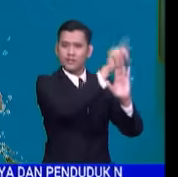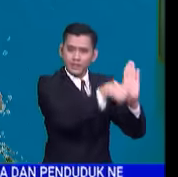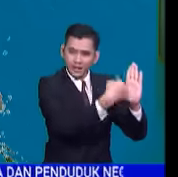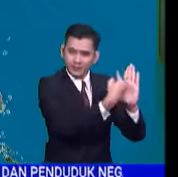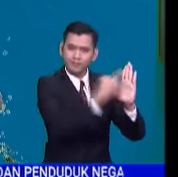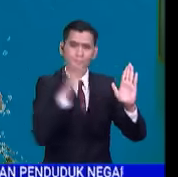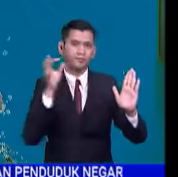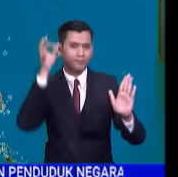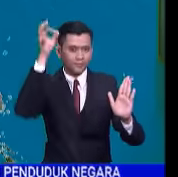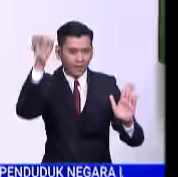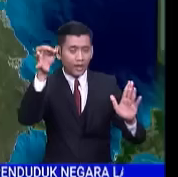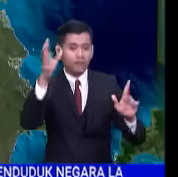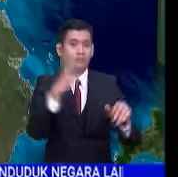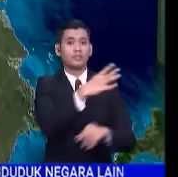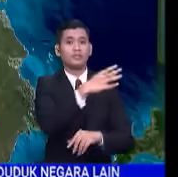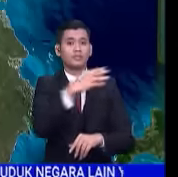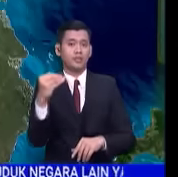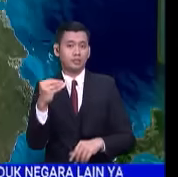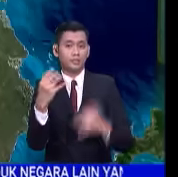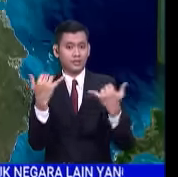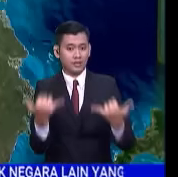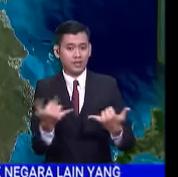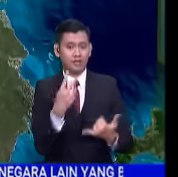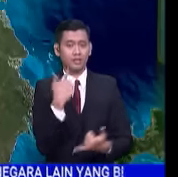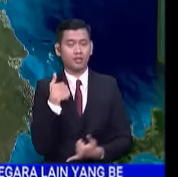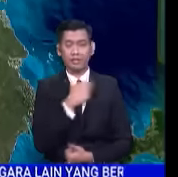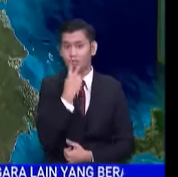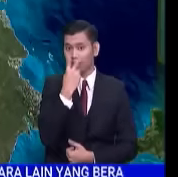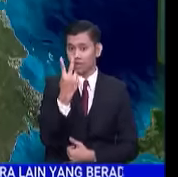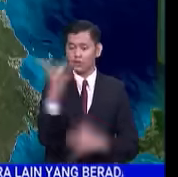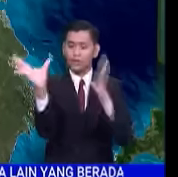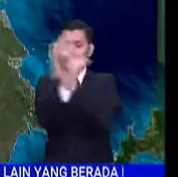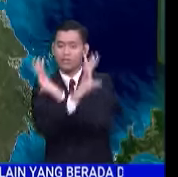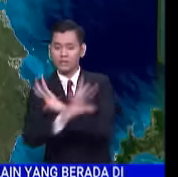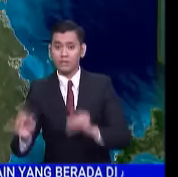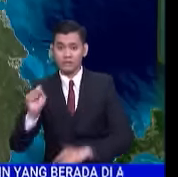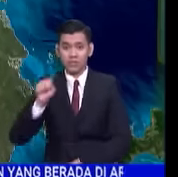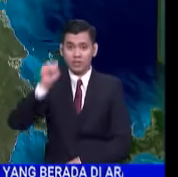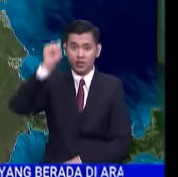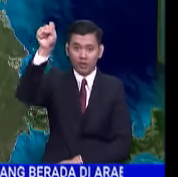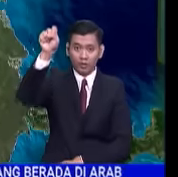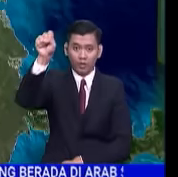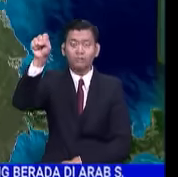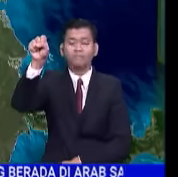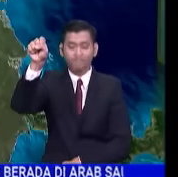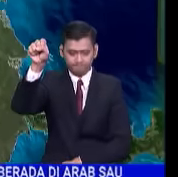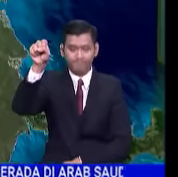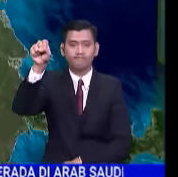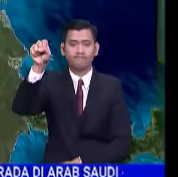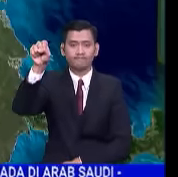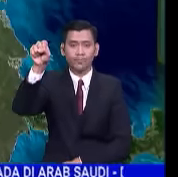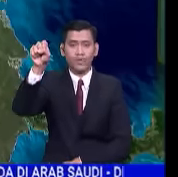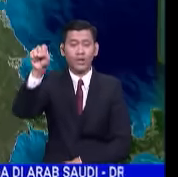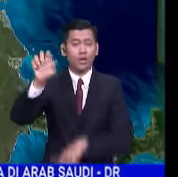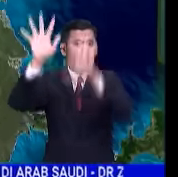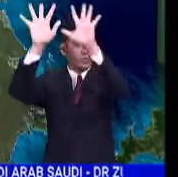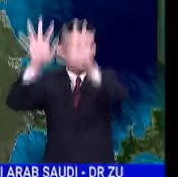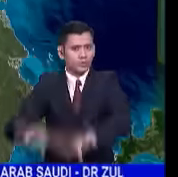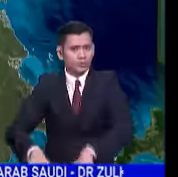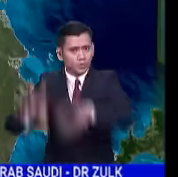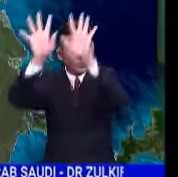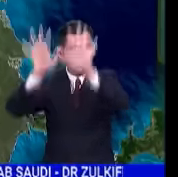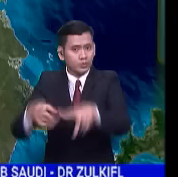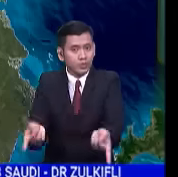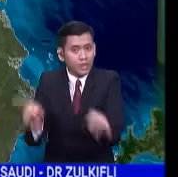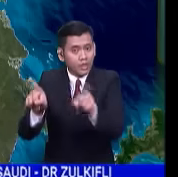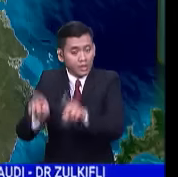lagi. Bagi tinjauan cuaca semasa di Sabah dan Sarawak pula dapat diperhatikan ketika ini, hujan lebat kini sedang